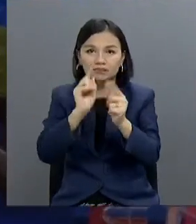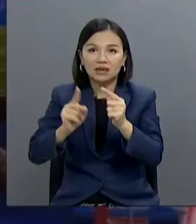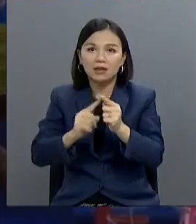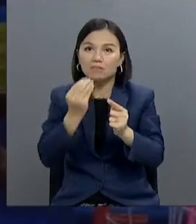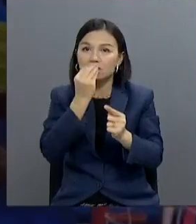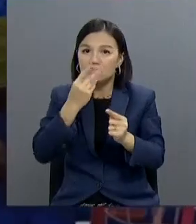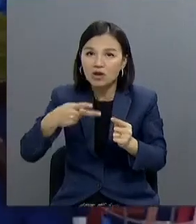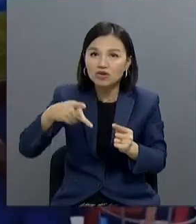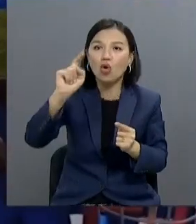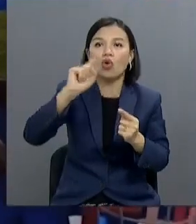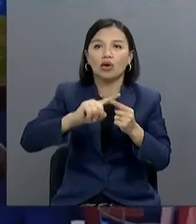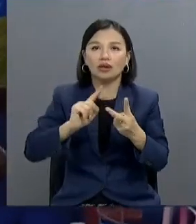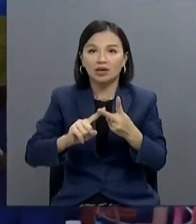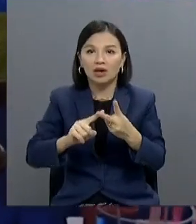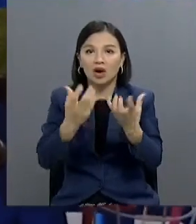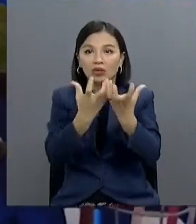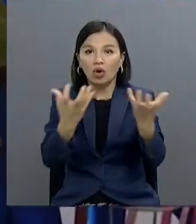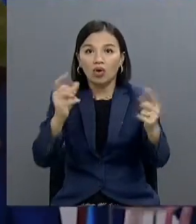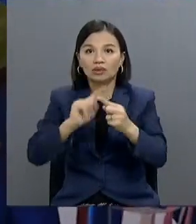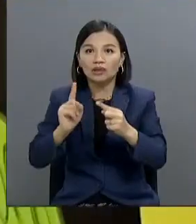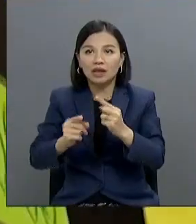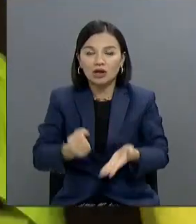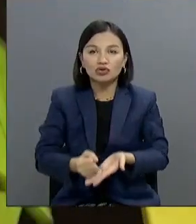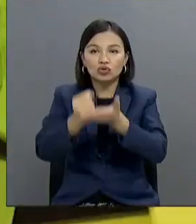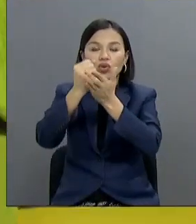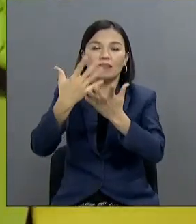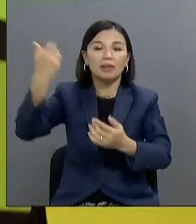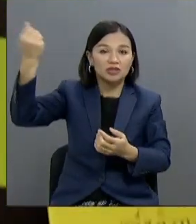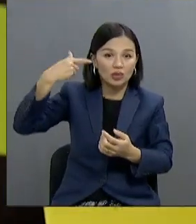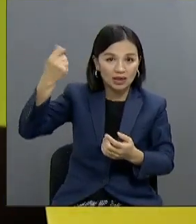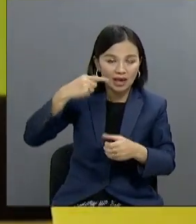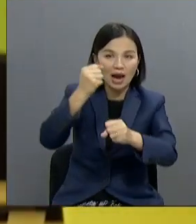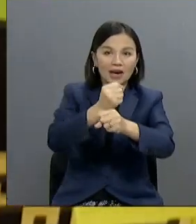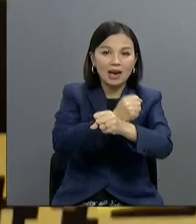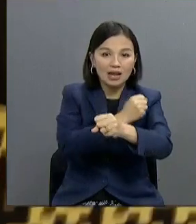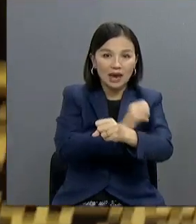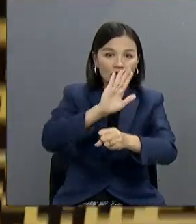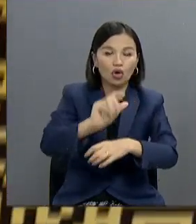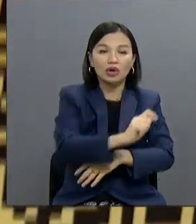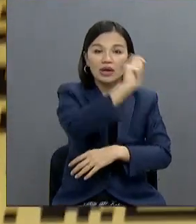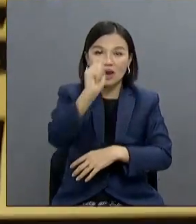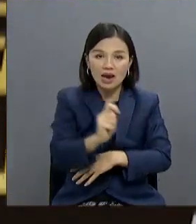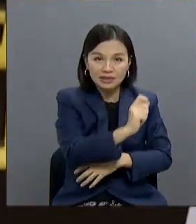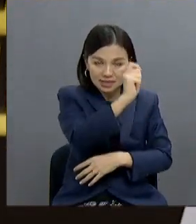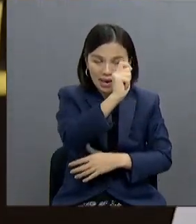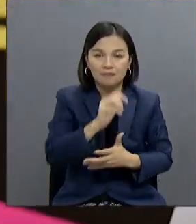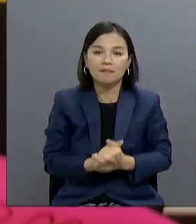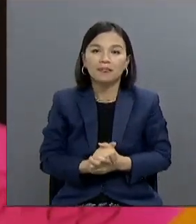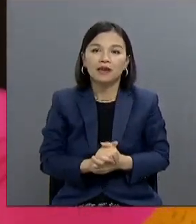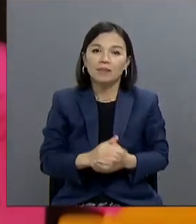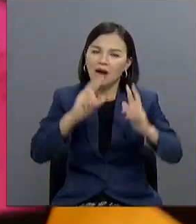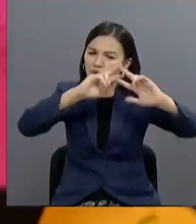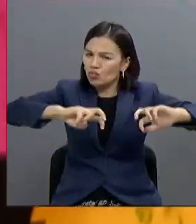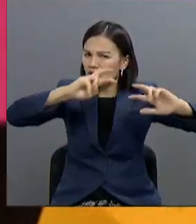อาหารผลิตภัณฑ์การนำความรู้เรื่องสวัสดิการและแรงงานประเทศในเอเชียตะวันออกเฉียงใต้มาวิเคราะ